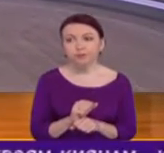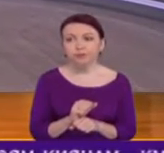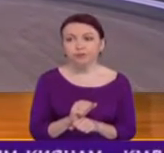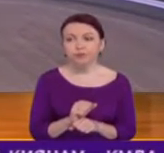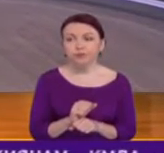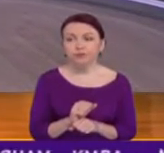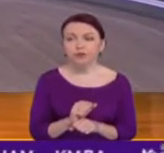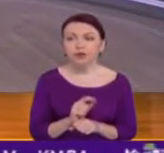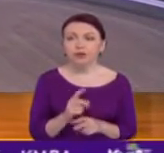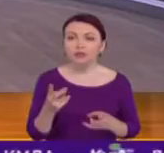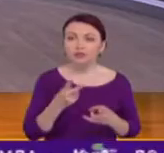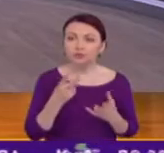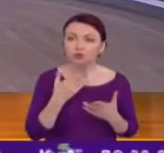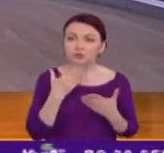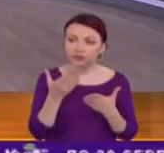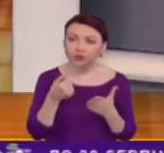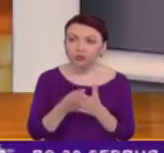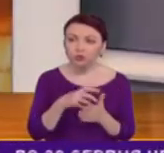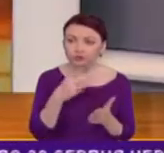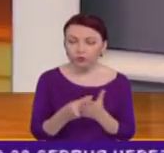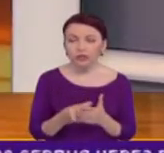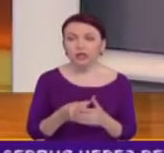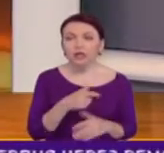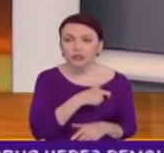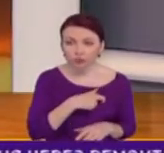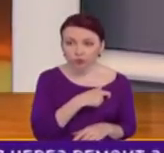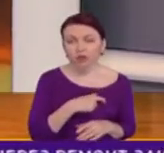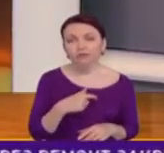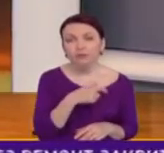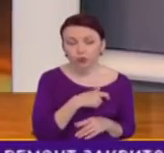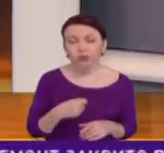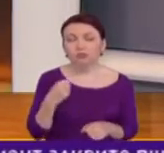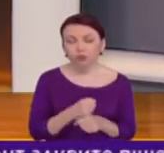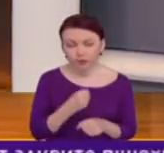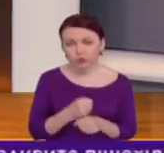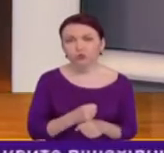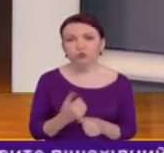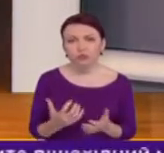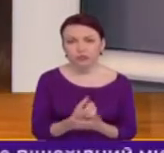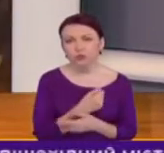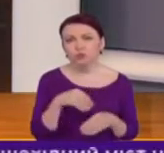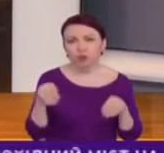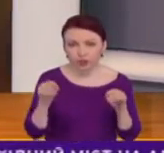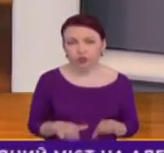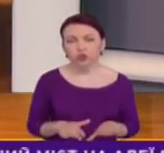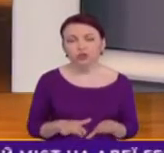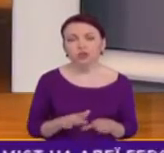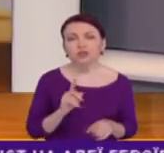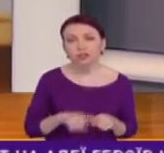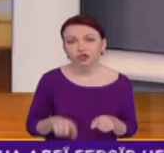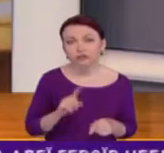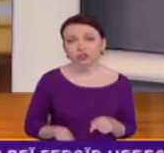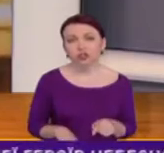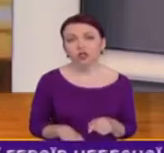Щоб звертались до депутатів своїх, я думаю, що депутати пропрацюють і дадуть рішення, щоб